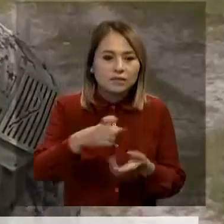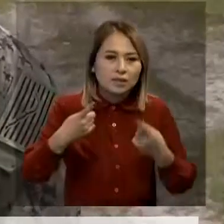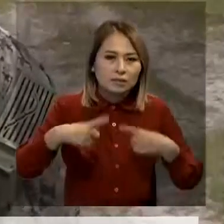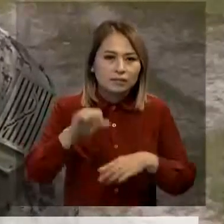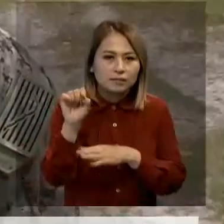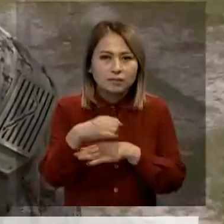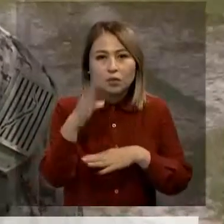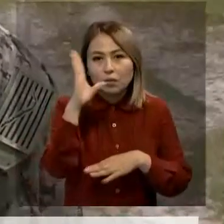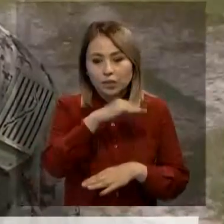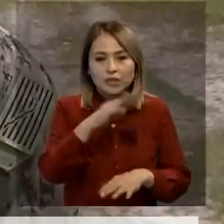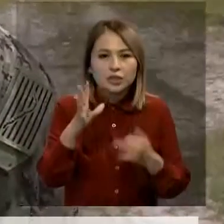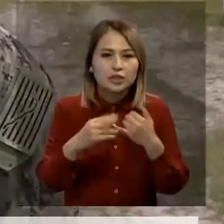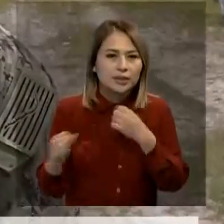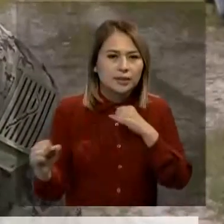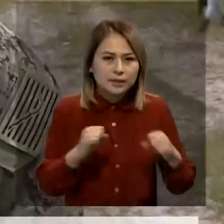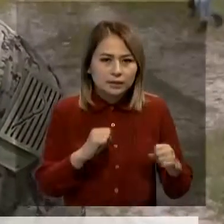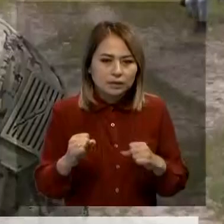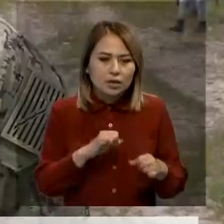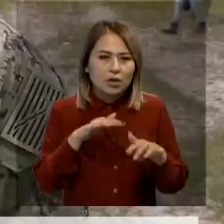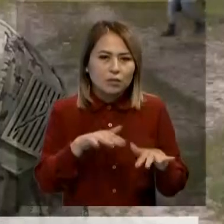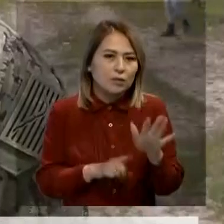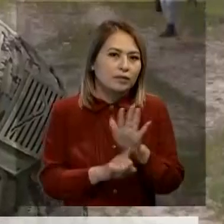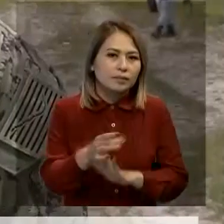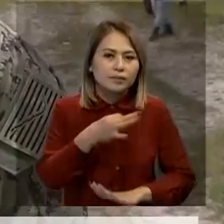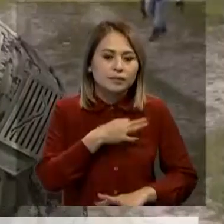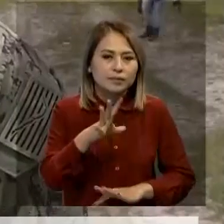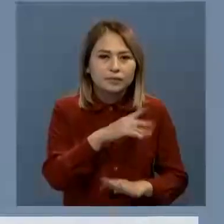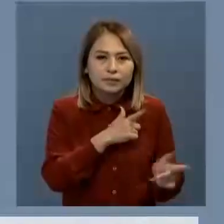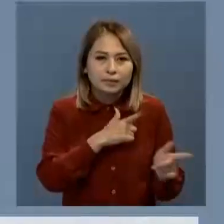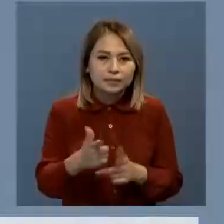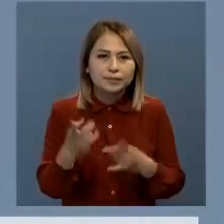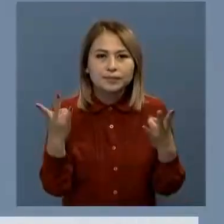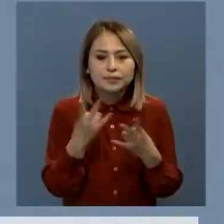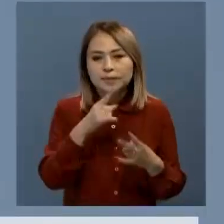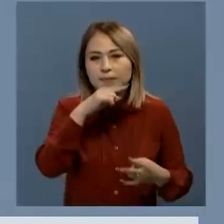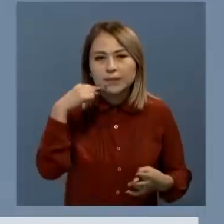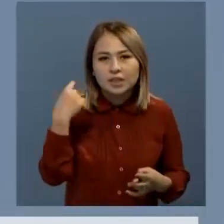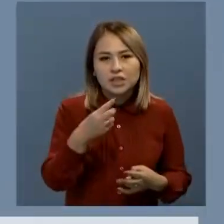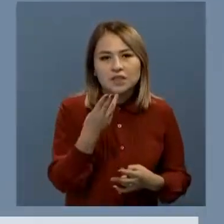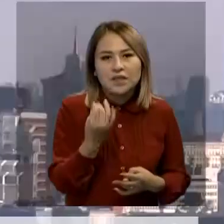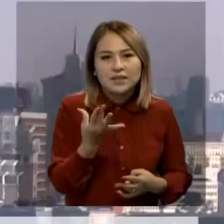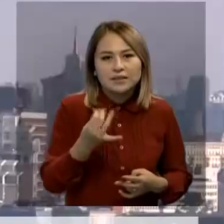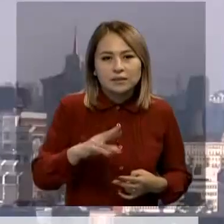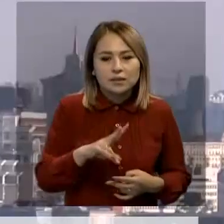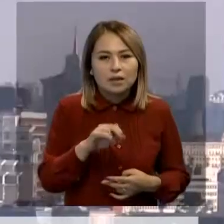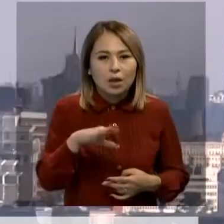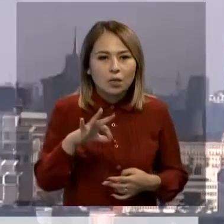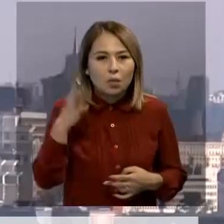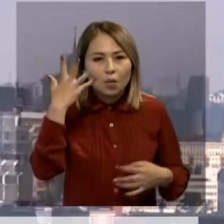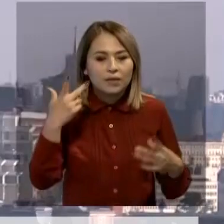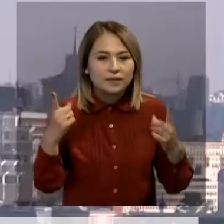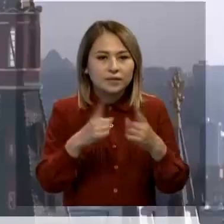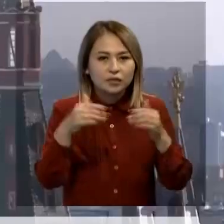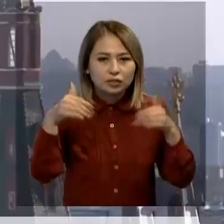бере аламыз. Жер сілкінсе де, жау шабуылдаса да бәріне дайын тұруымыз керек. Ресей, Швеция мен Финляндия НАТО-ға қабылданған